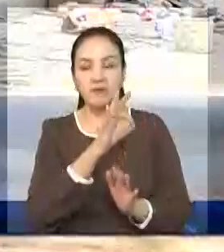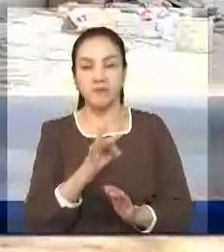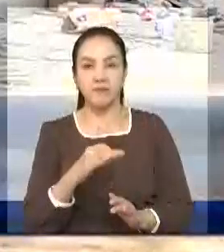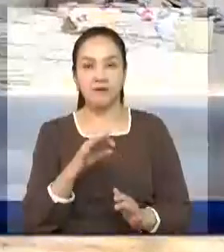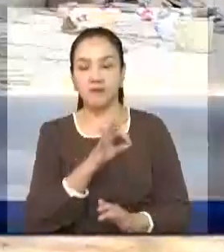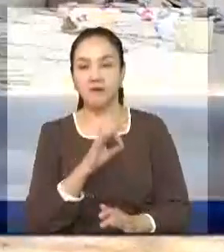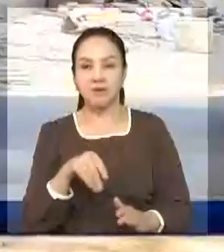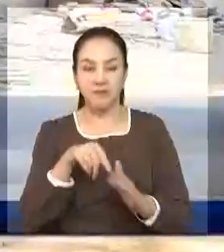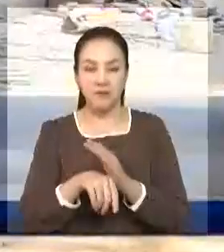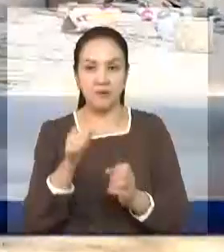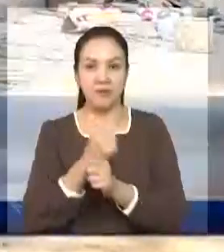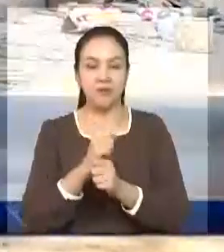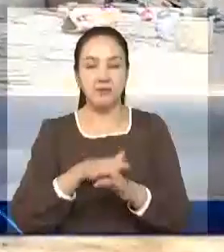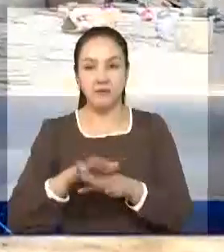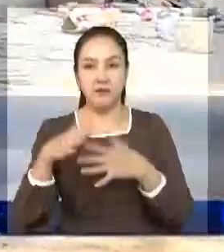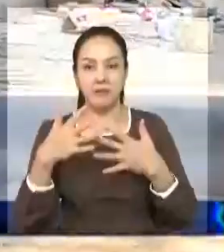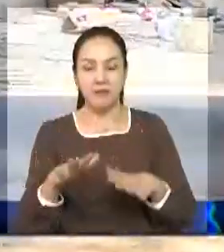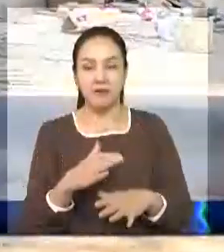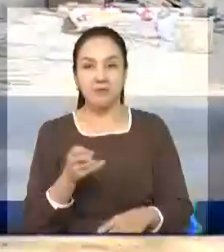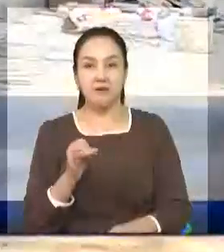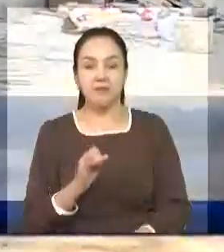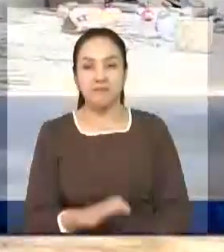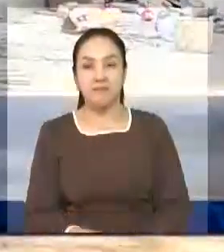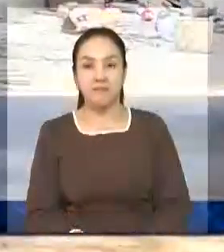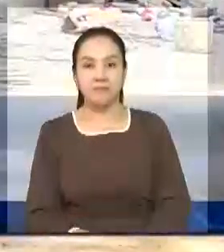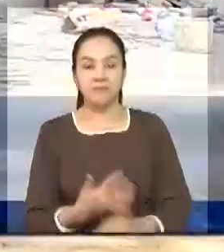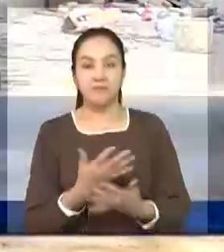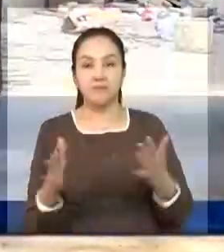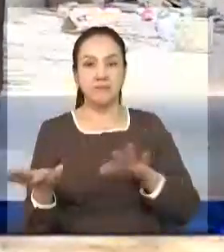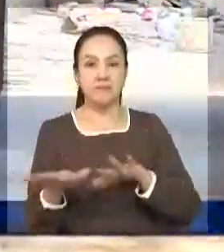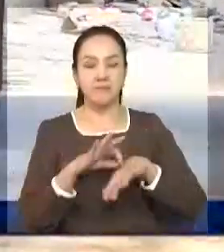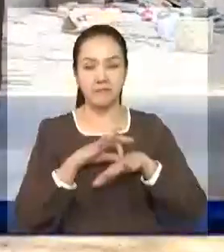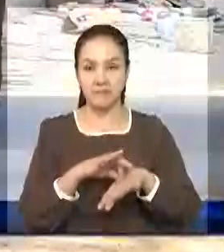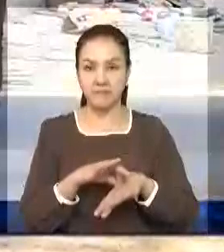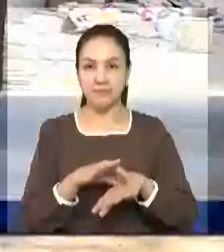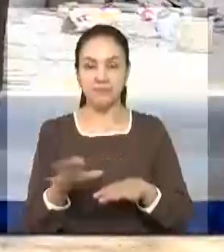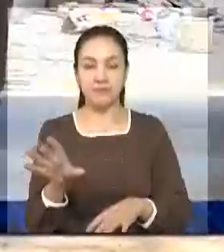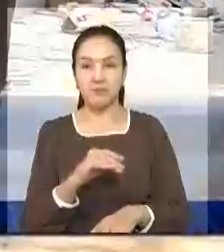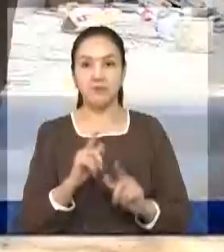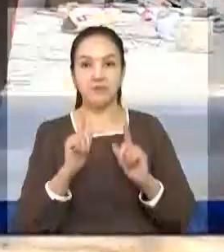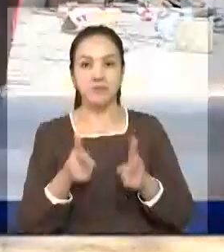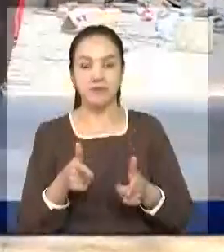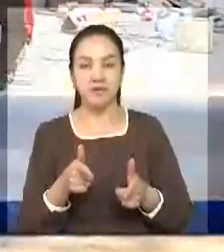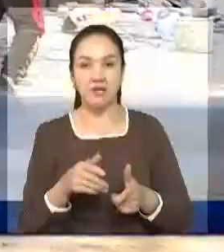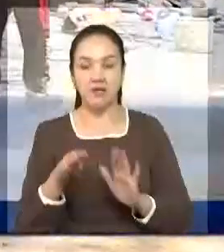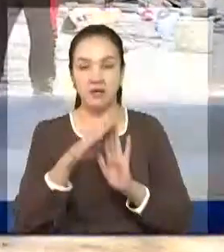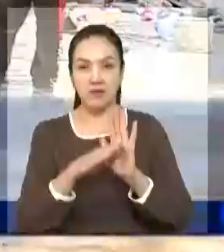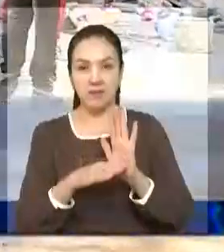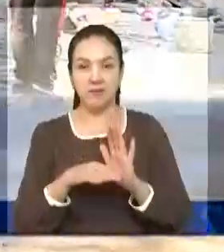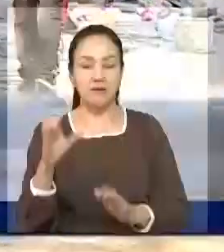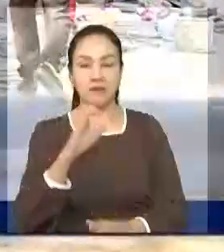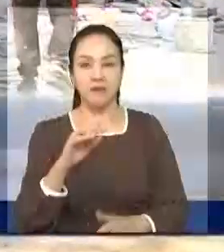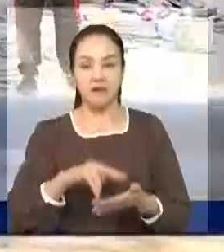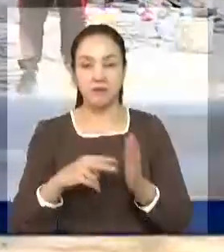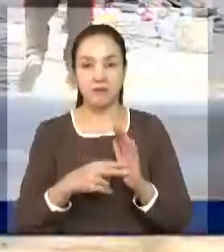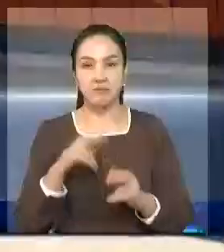внутренних работ выполнено. Вентиляцию обновляем в пищеблоке. Ряд других мероприятий проводим. Все идет согласно намеченного графика. В сентябре